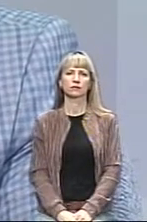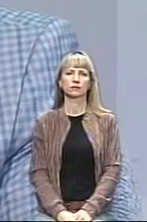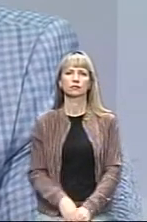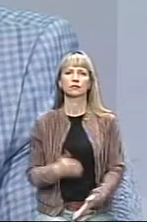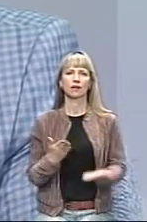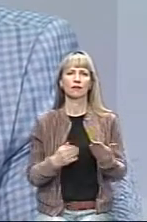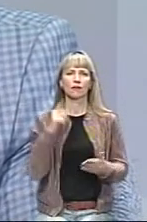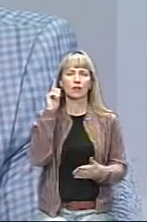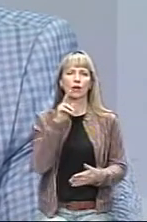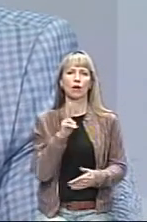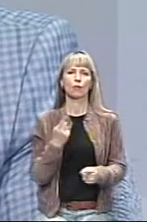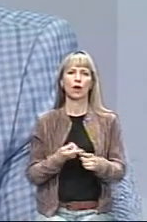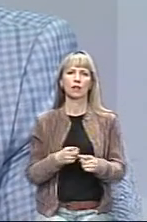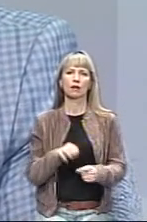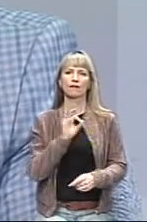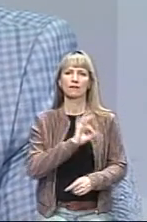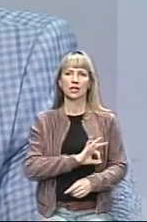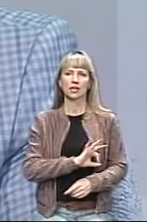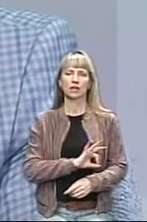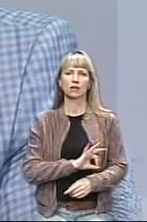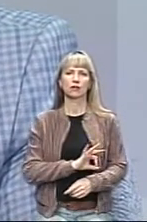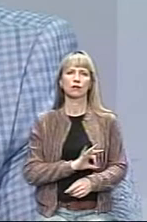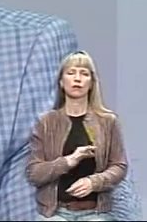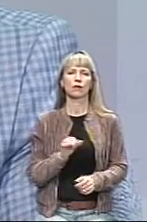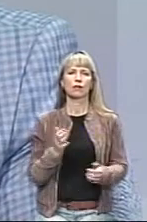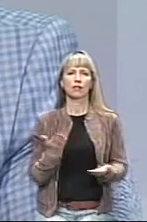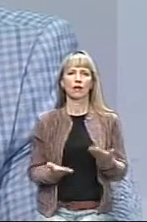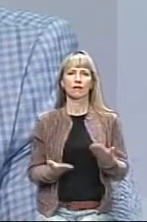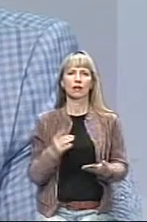Мабуть, відомо, кому це вигідно.